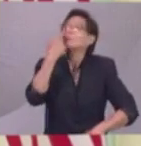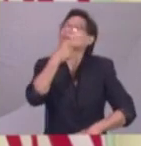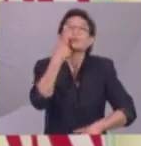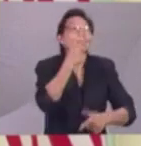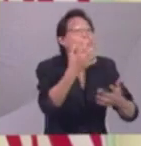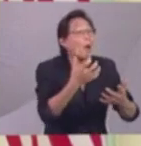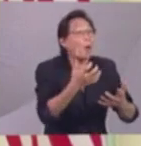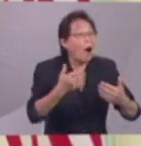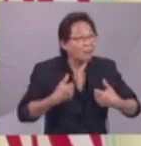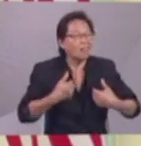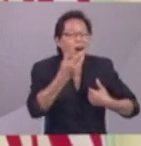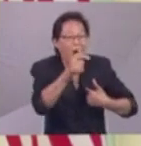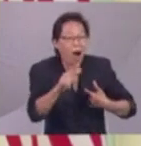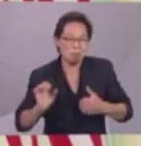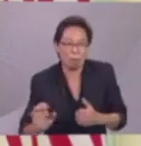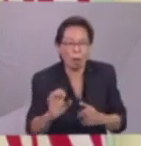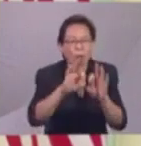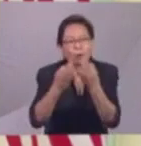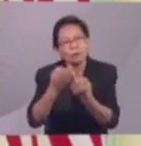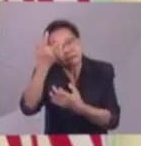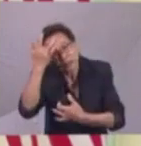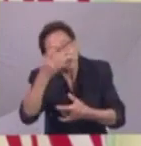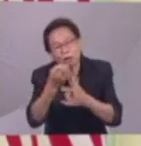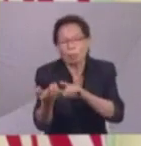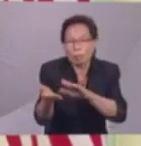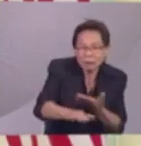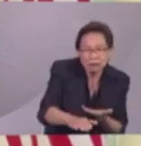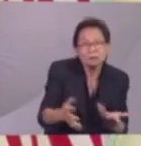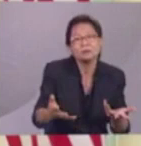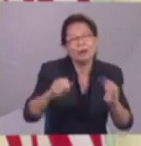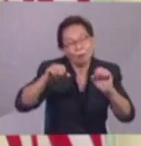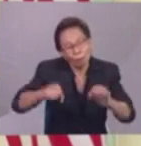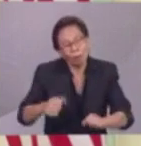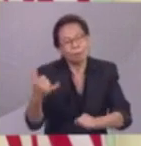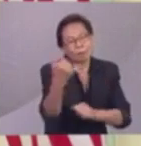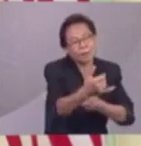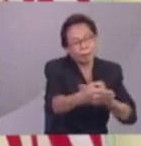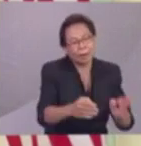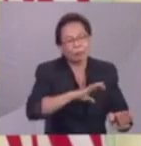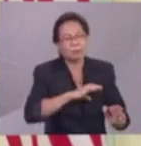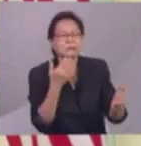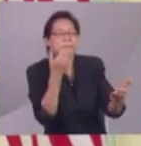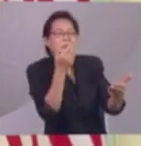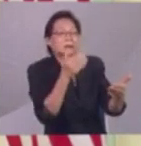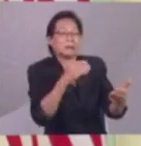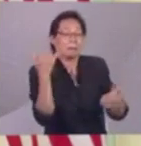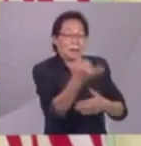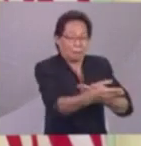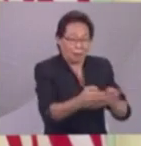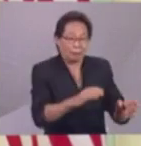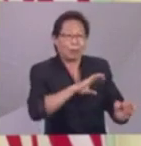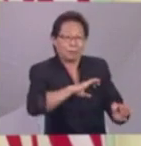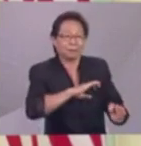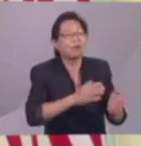ada kecemasan, keluarga sakit, ada kematian dan sebagainya, boleh ke balai polis yang berdekatan untuk mendapat